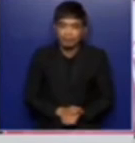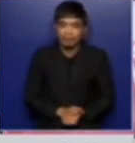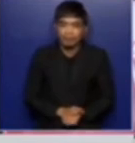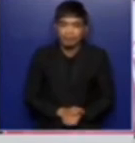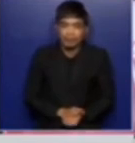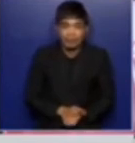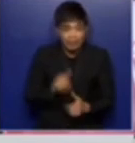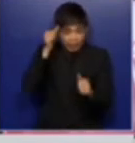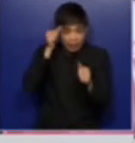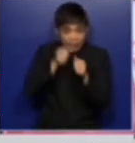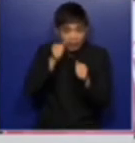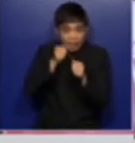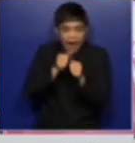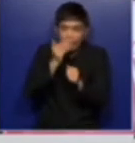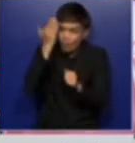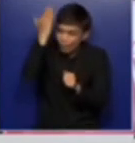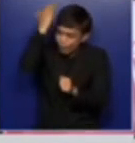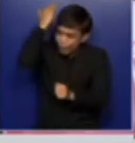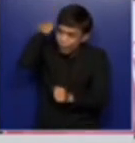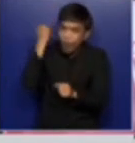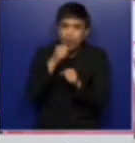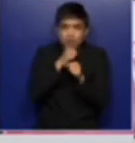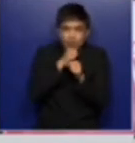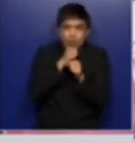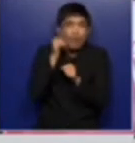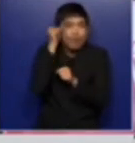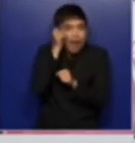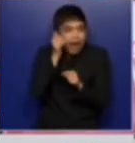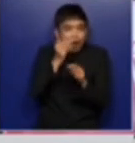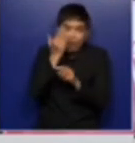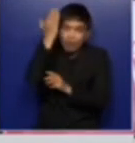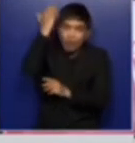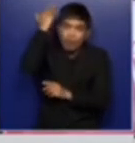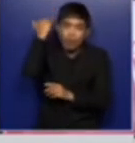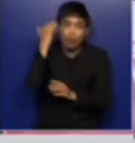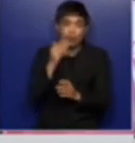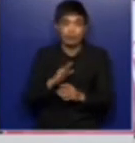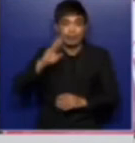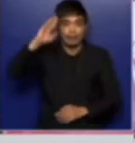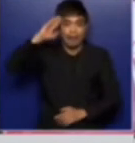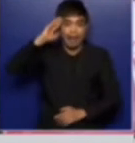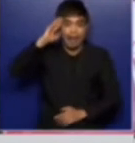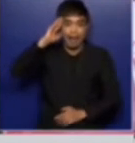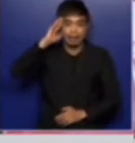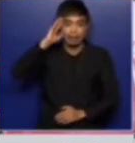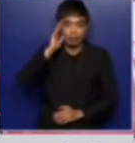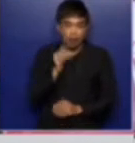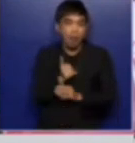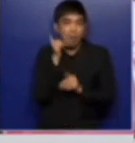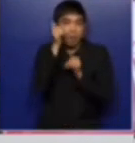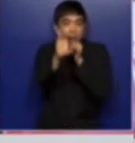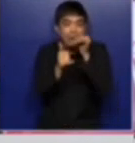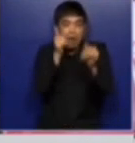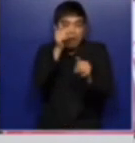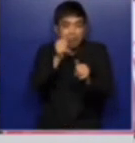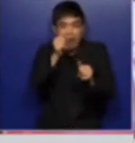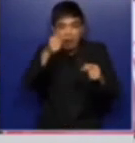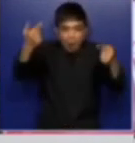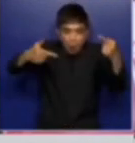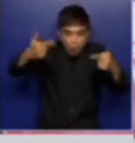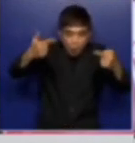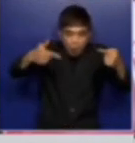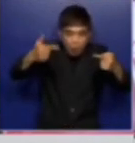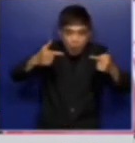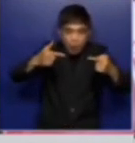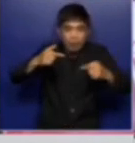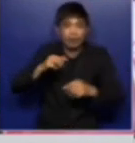ของเราส่งทหารไปช่วยเกาหลีรบปัจจุบันรุ่นหลานประ